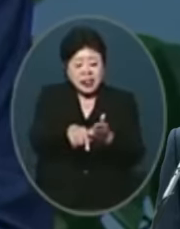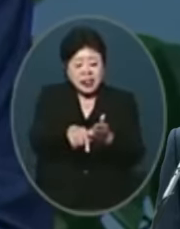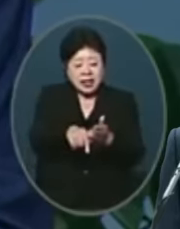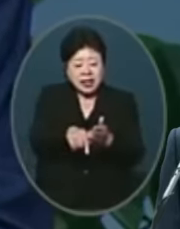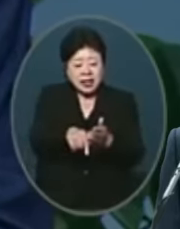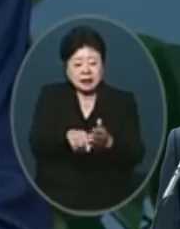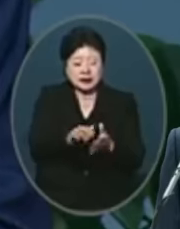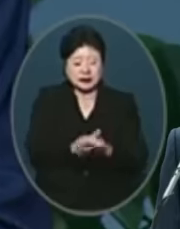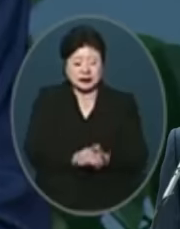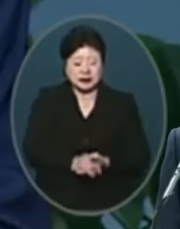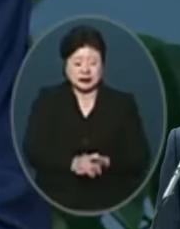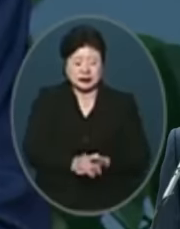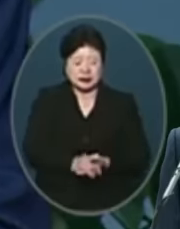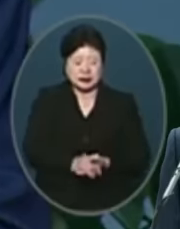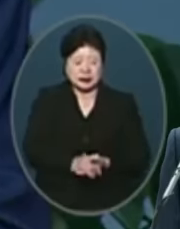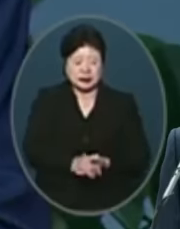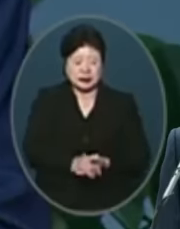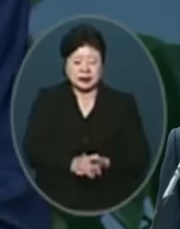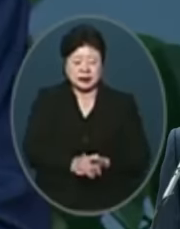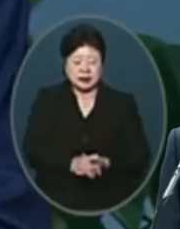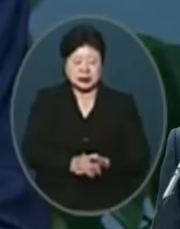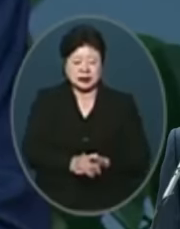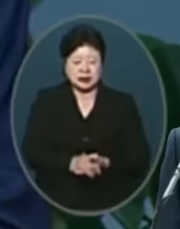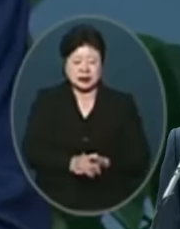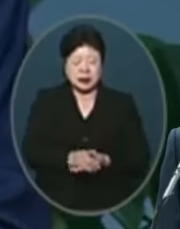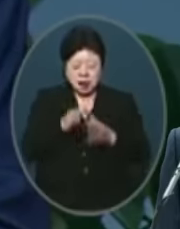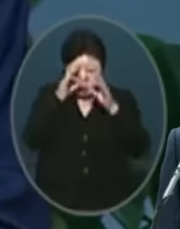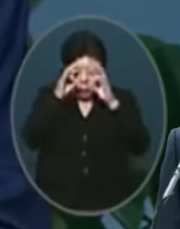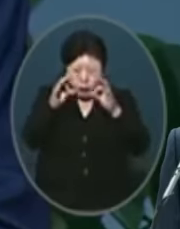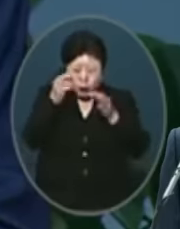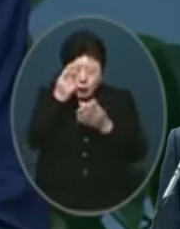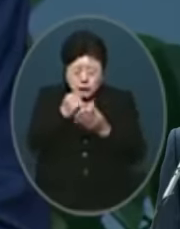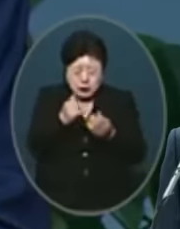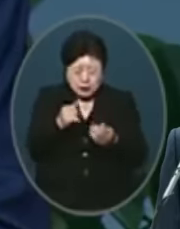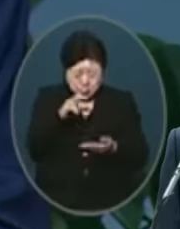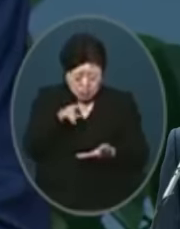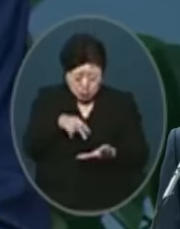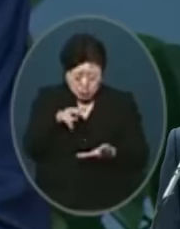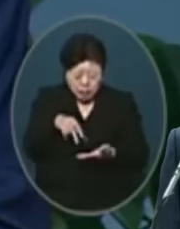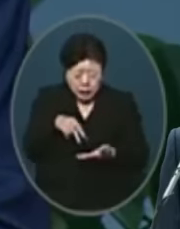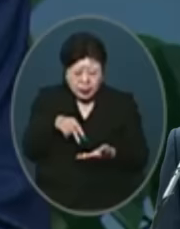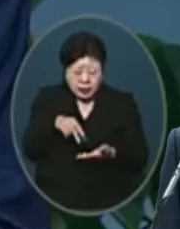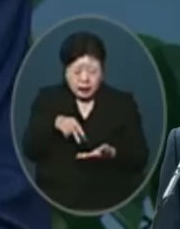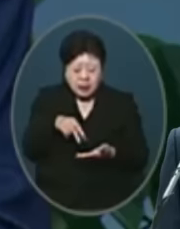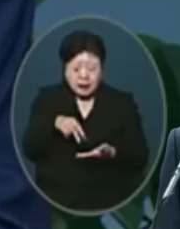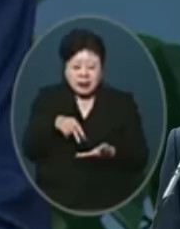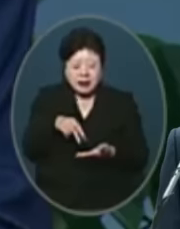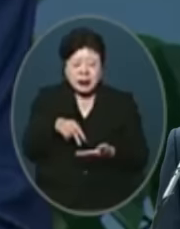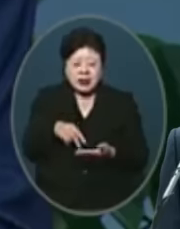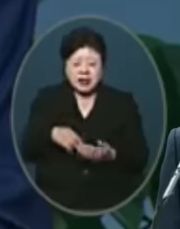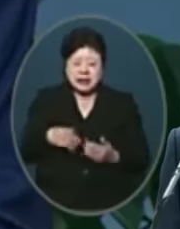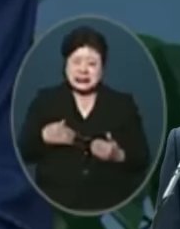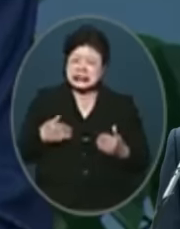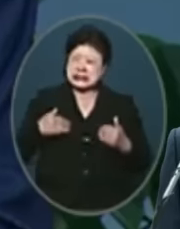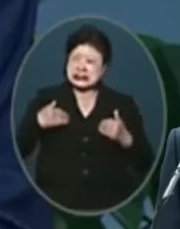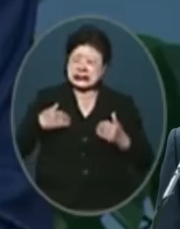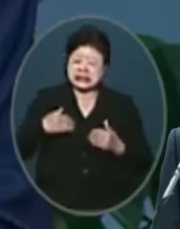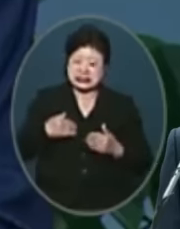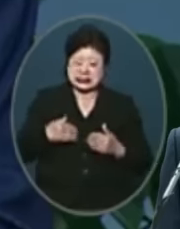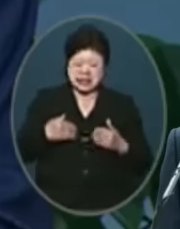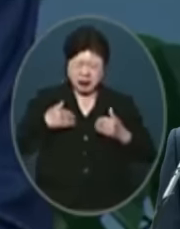그때부터 내려온 전탕 내용을 통해서 읽어보면 키가